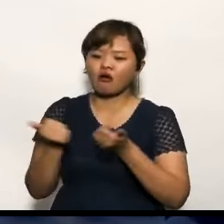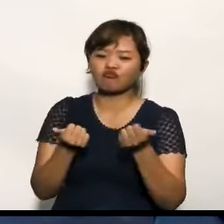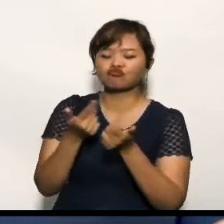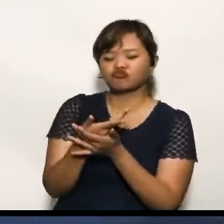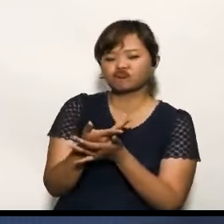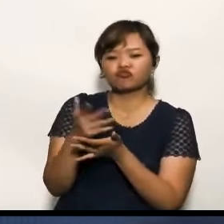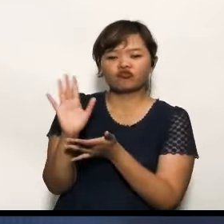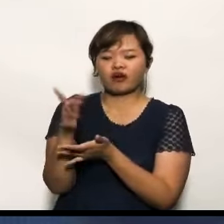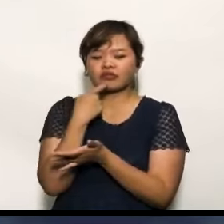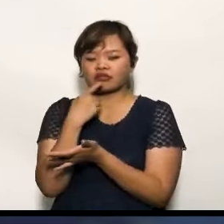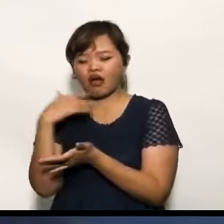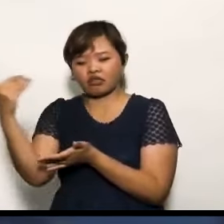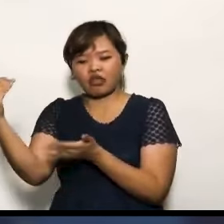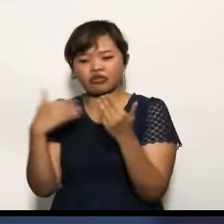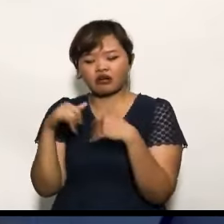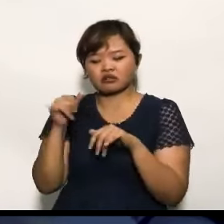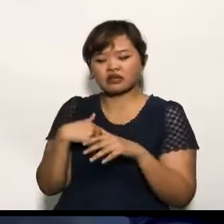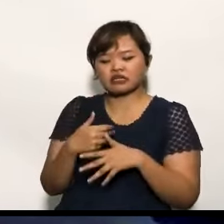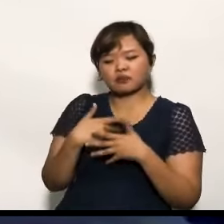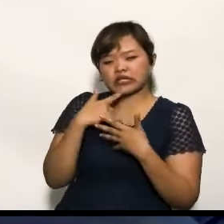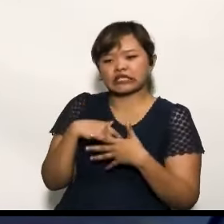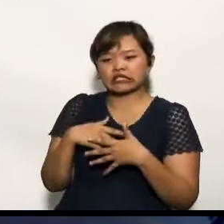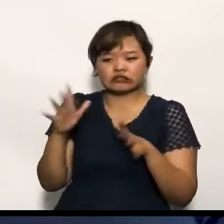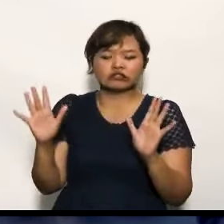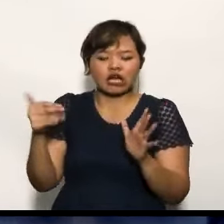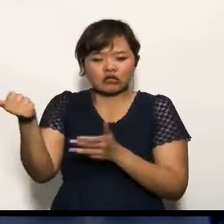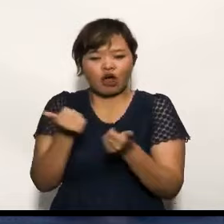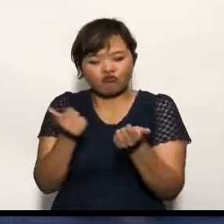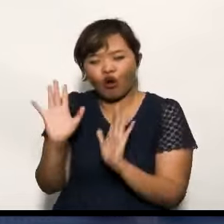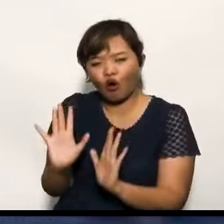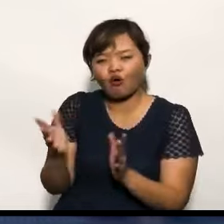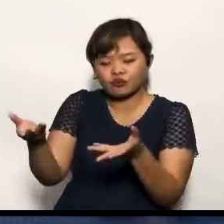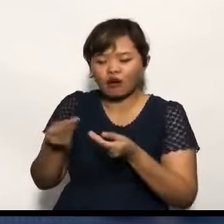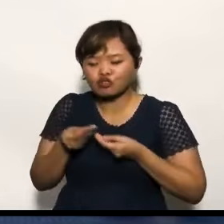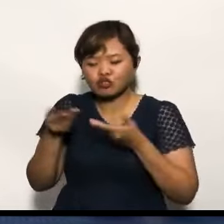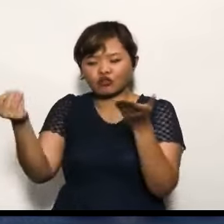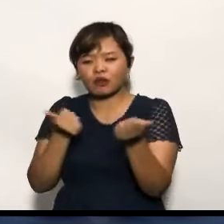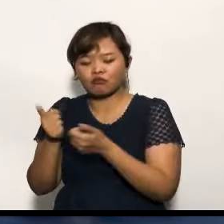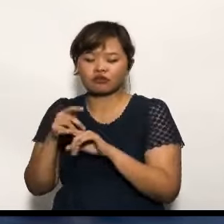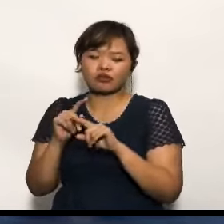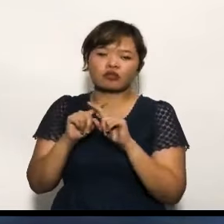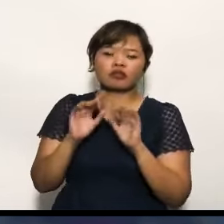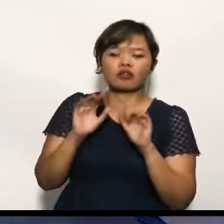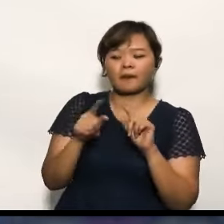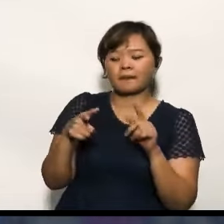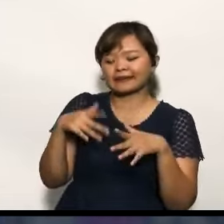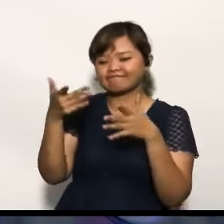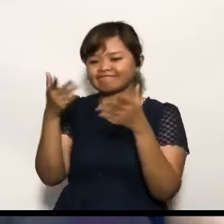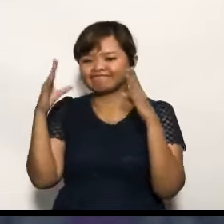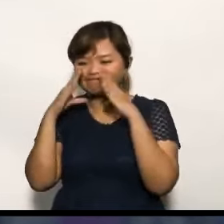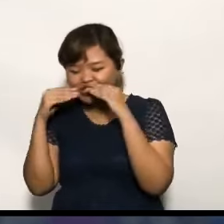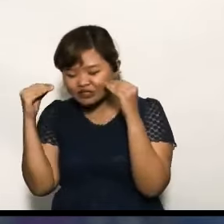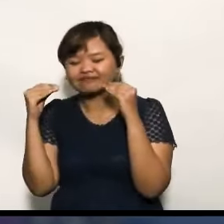Kalian datang di sini bukan cuma sekedar datang jadi pagar betis. I want to tell you, your